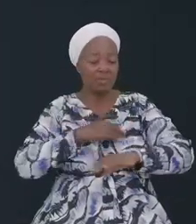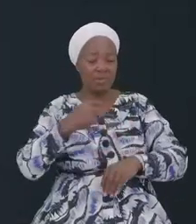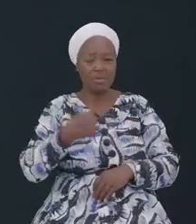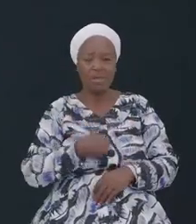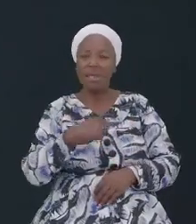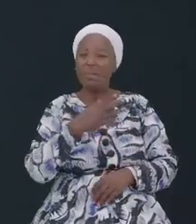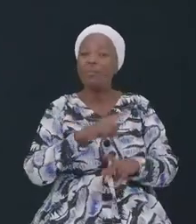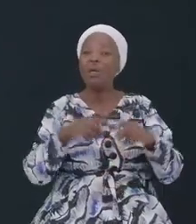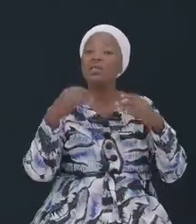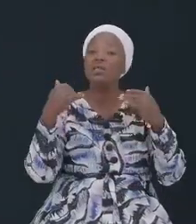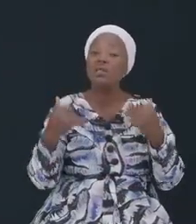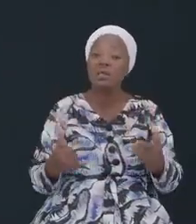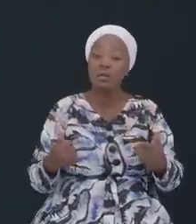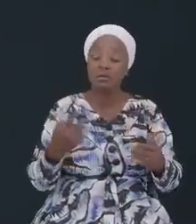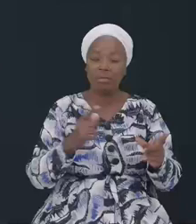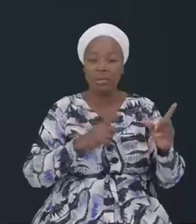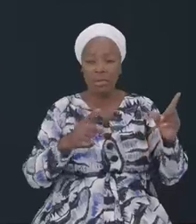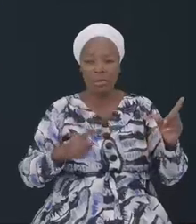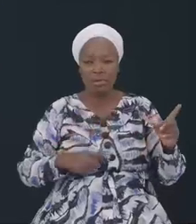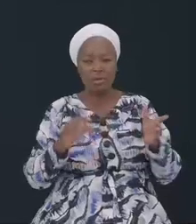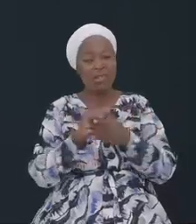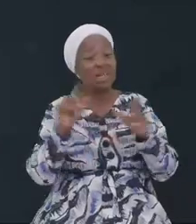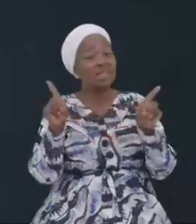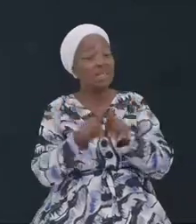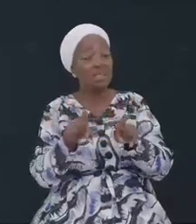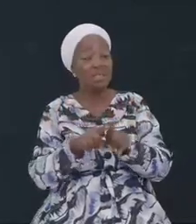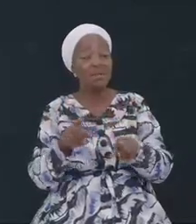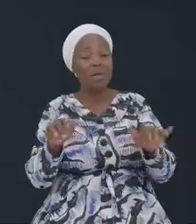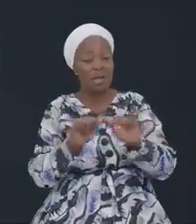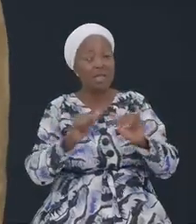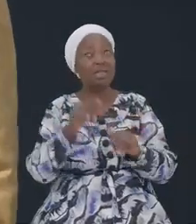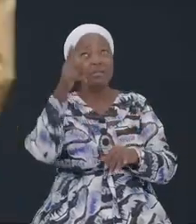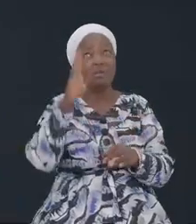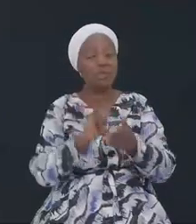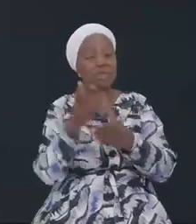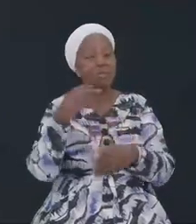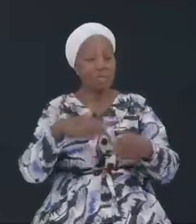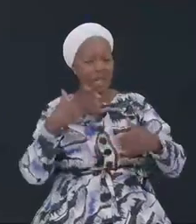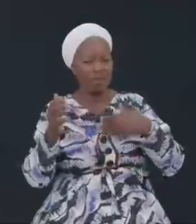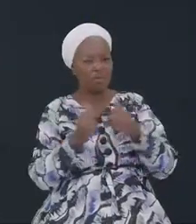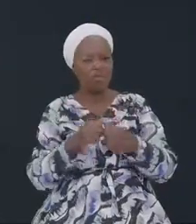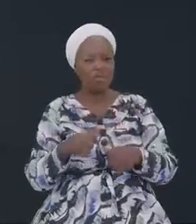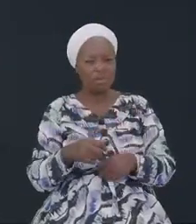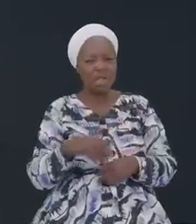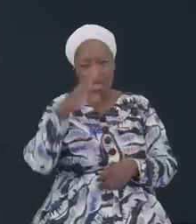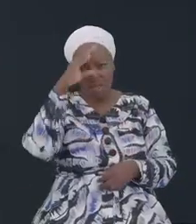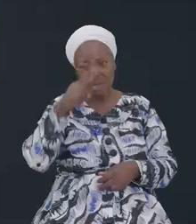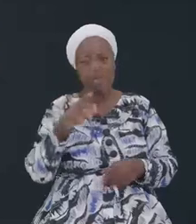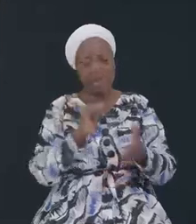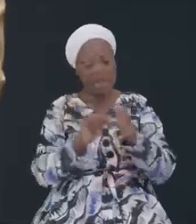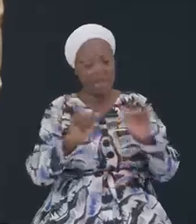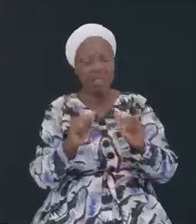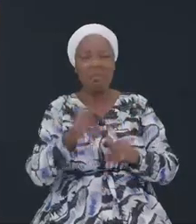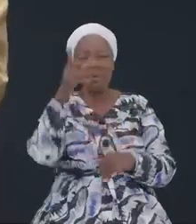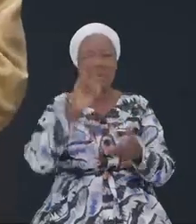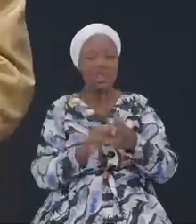Mais maintenant, le même Dieu qui était content avec lui, ce même Dieu qui l'a béni, ce même Dieu